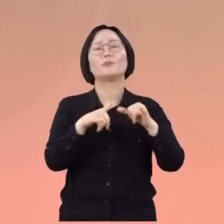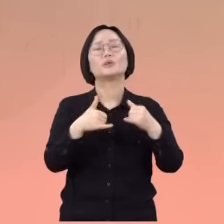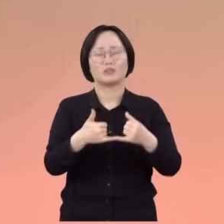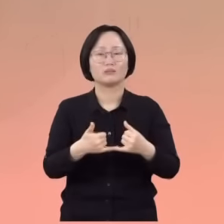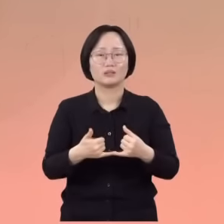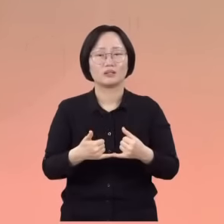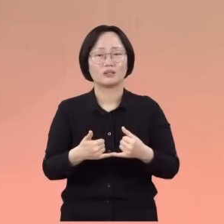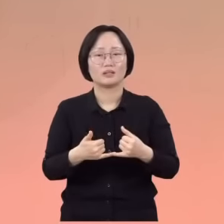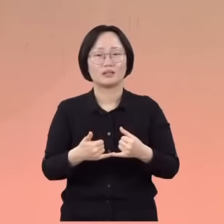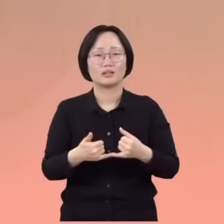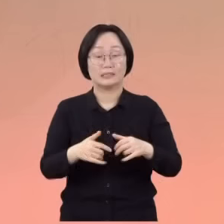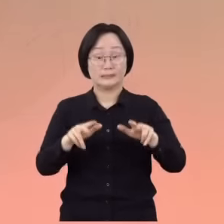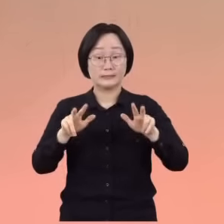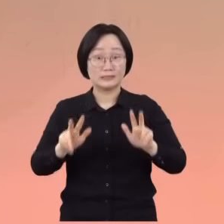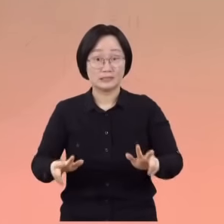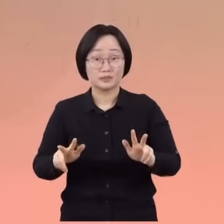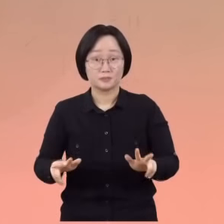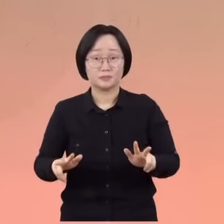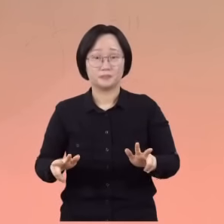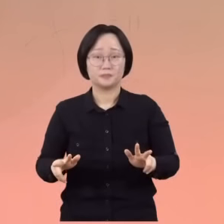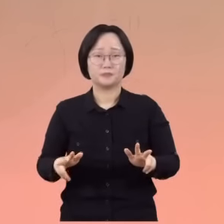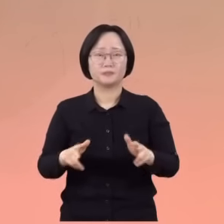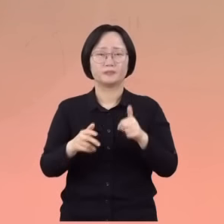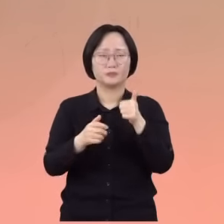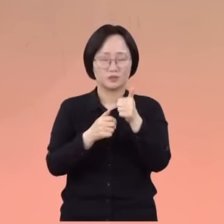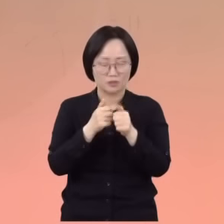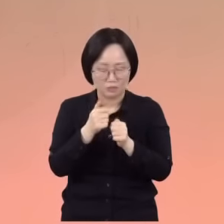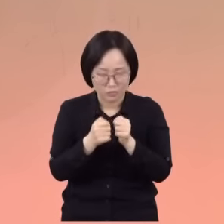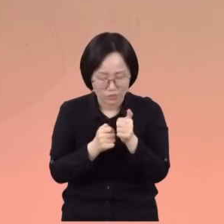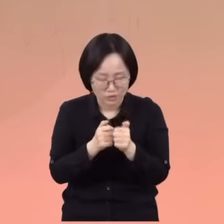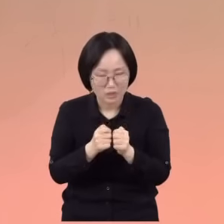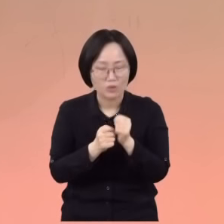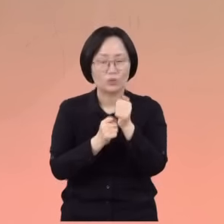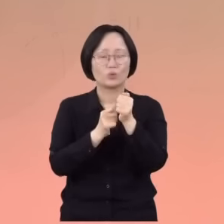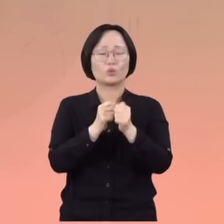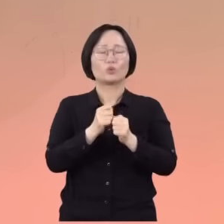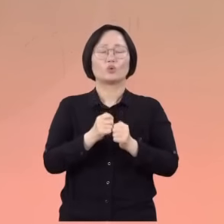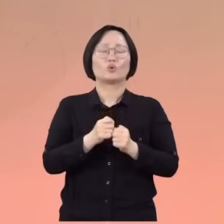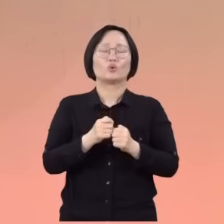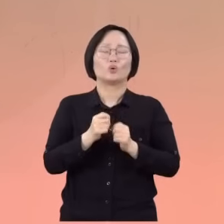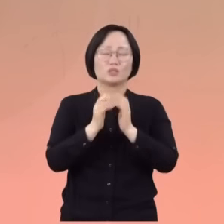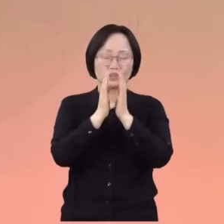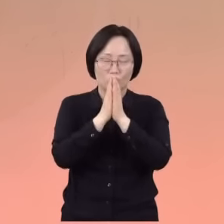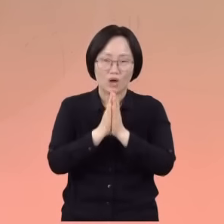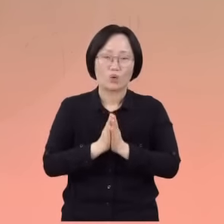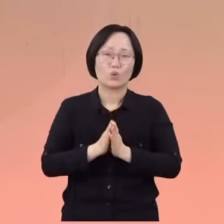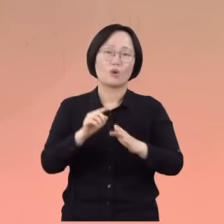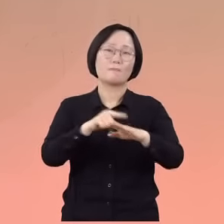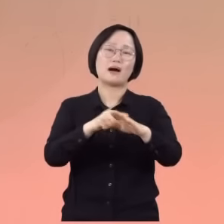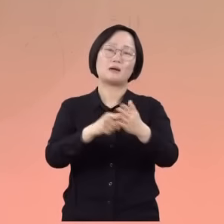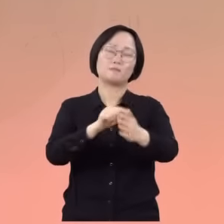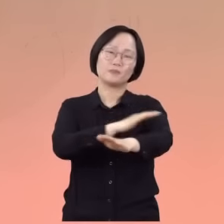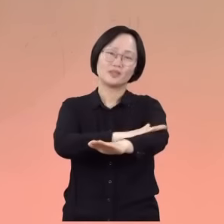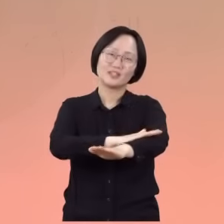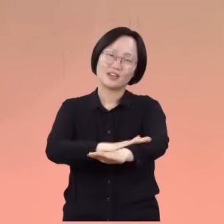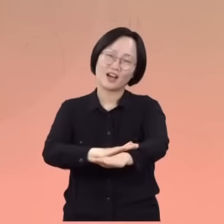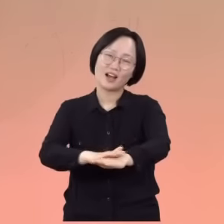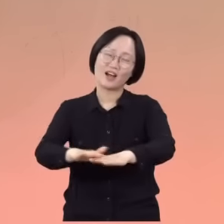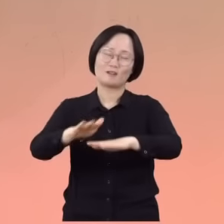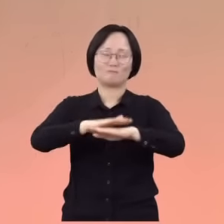지금이 순간 지금이 순간 염불하고 기도하고 마음을 잘 닦으시고